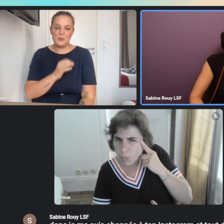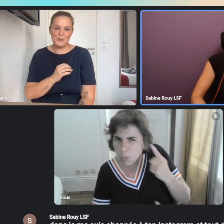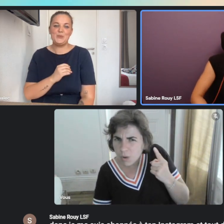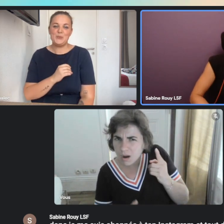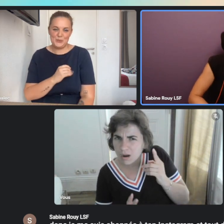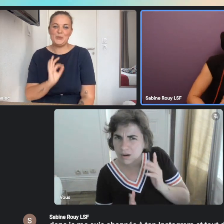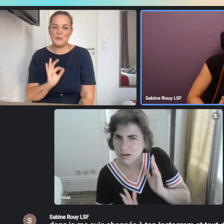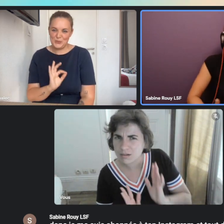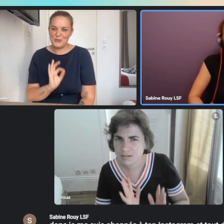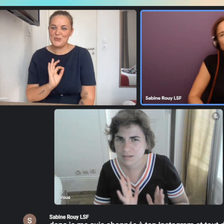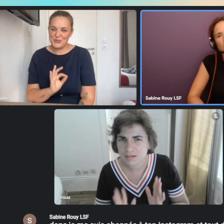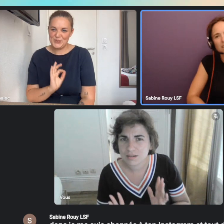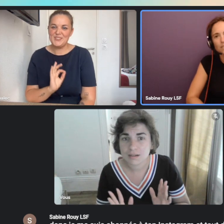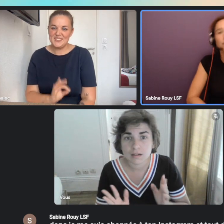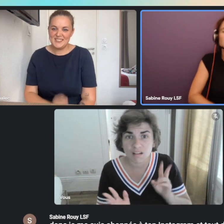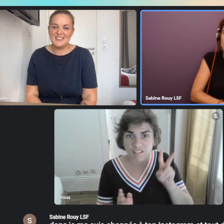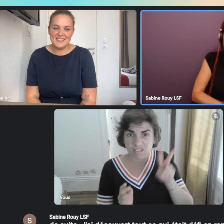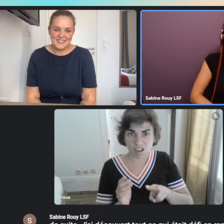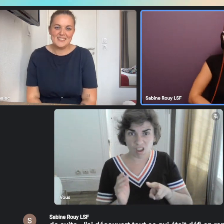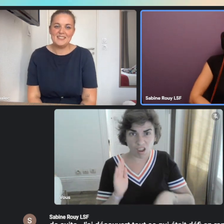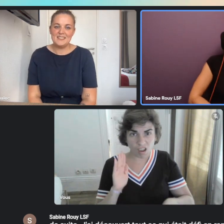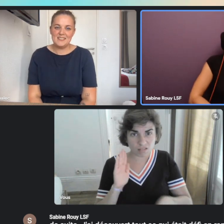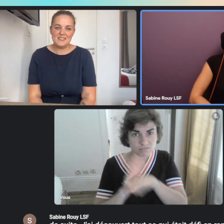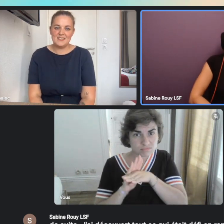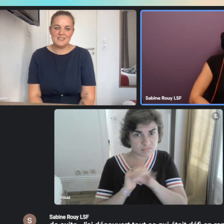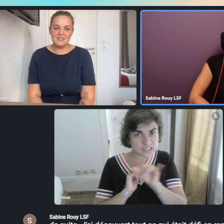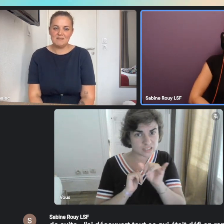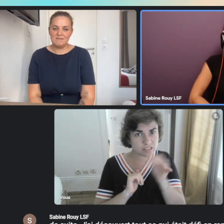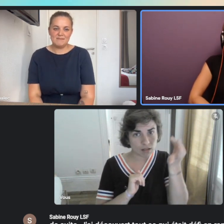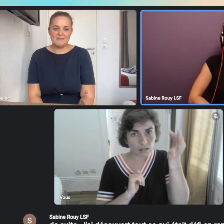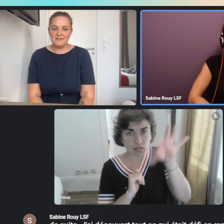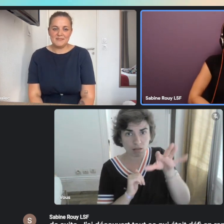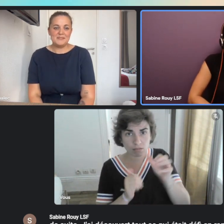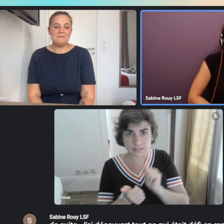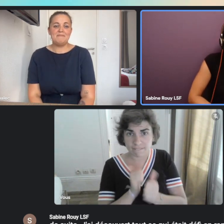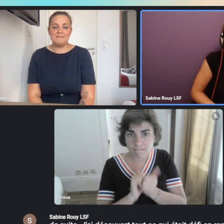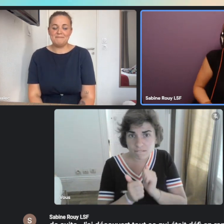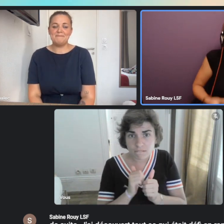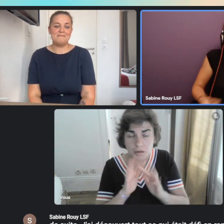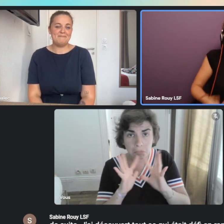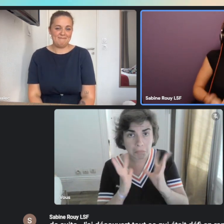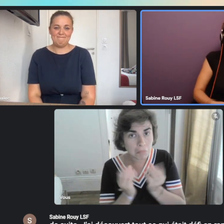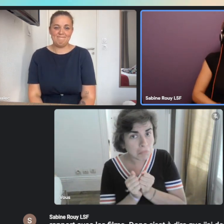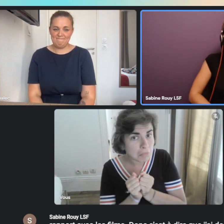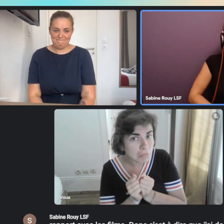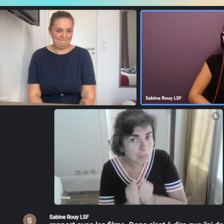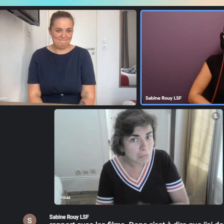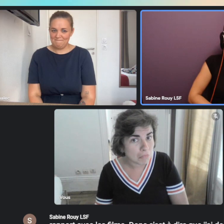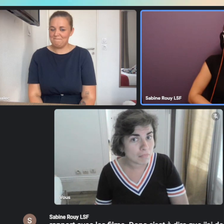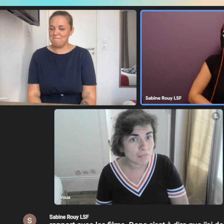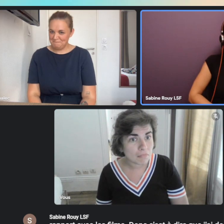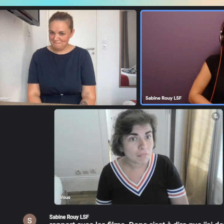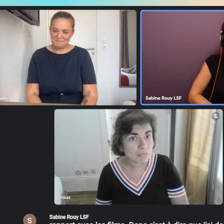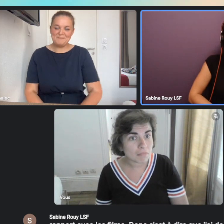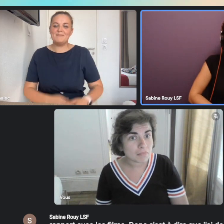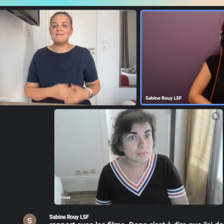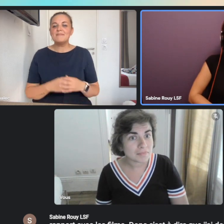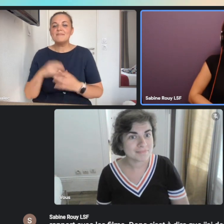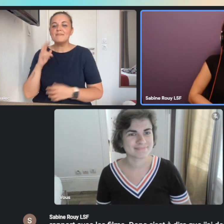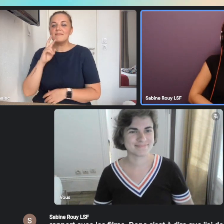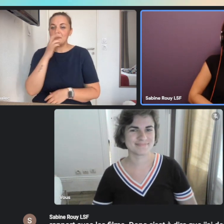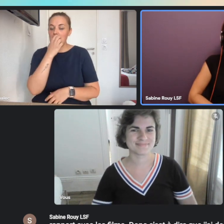tu donnais ton avis, tu demandais les avis. Oui, c'est ça, exactement. Au départ, qui a eu l'idée de ces défis? D'où c'est venu?